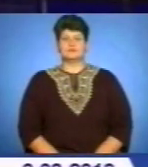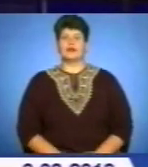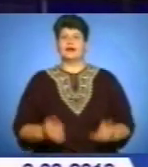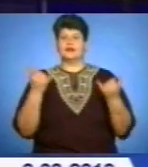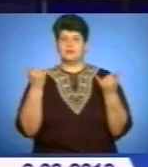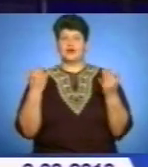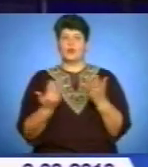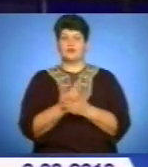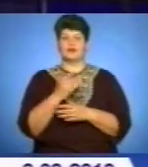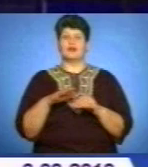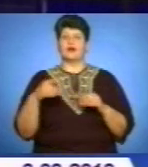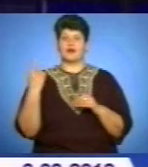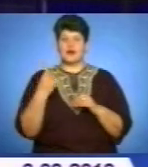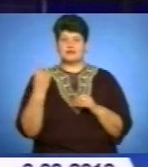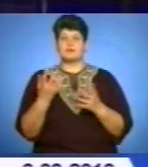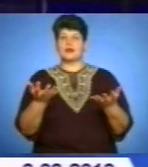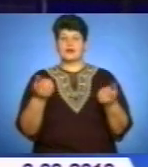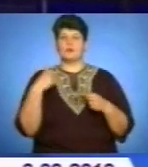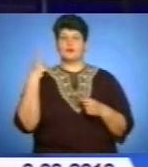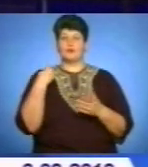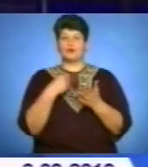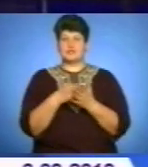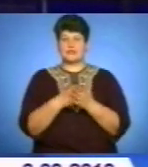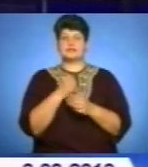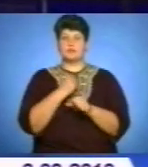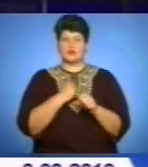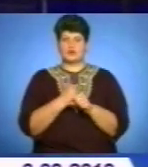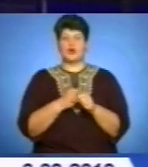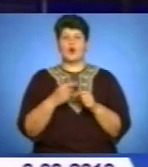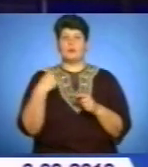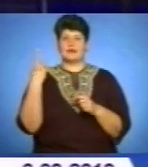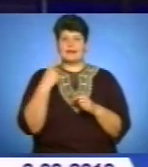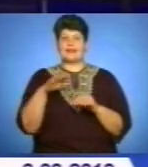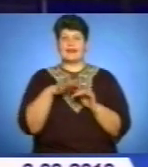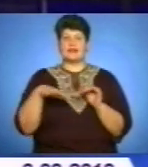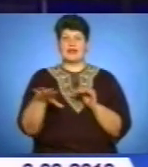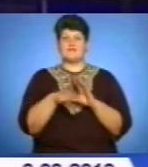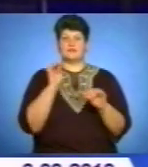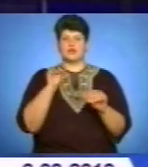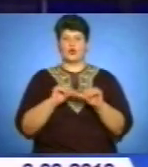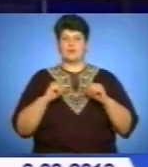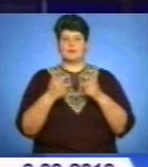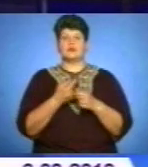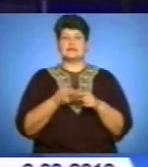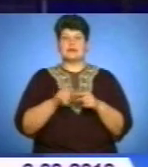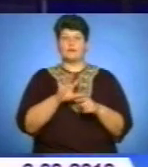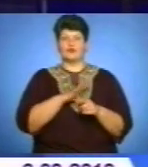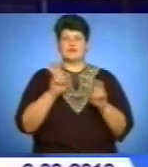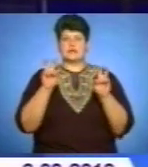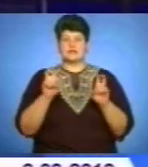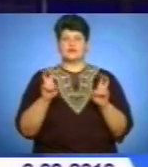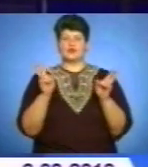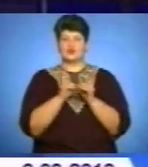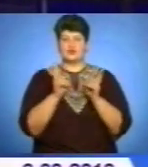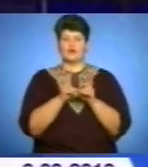Тепер до новин краю. З прийняттям обласного бюджету запрацює обласна територіальна виборча комісія. Про це йшлося на зустрічі голови